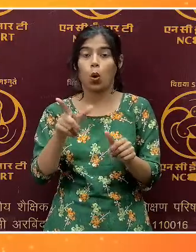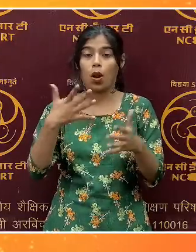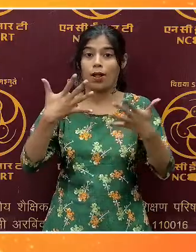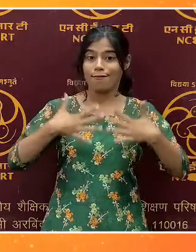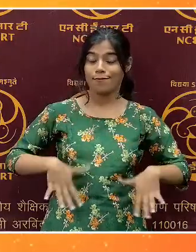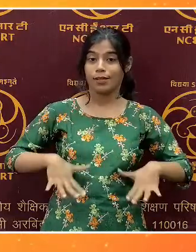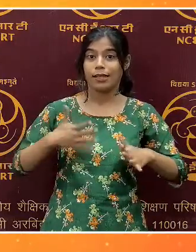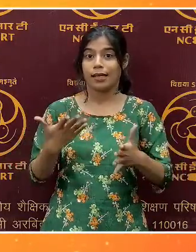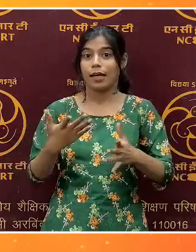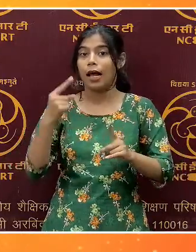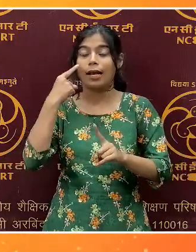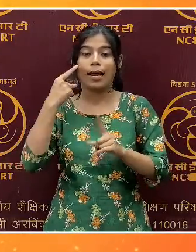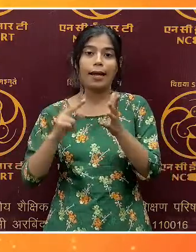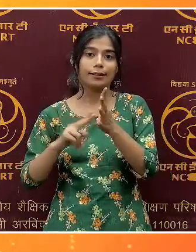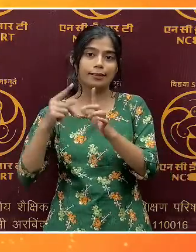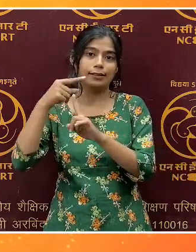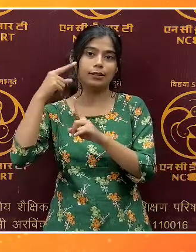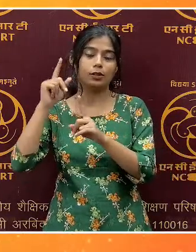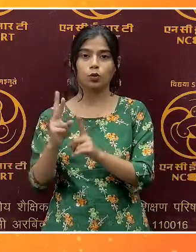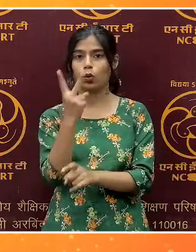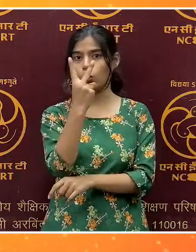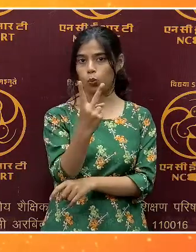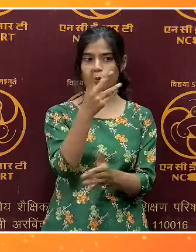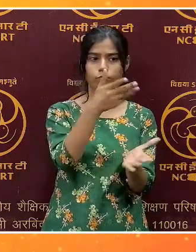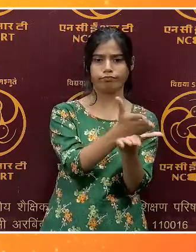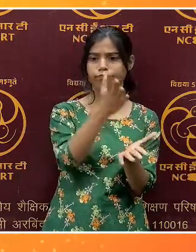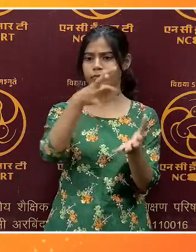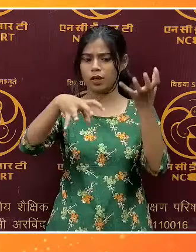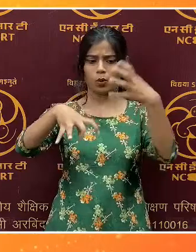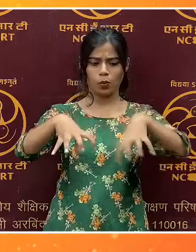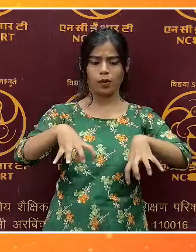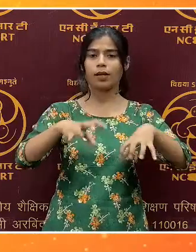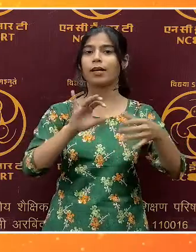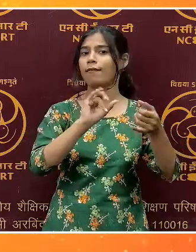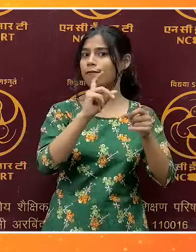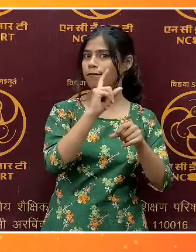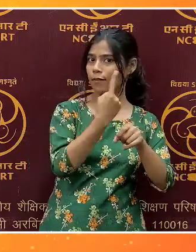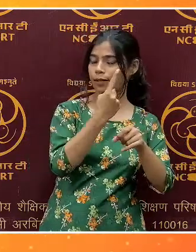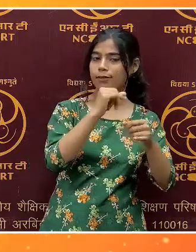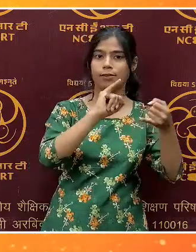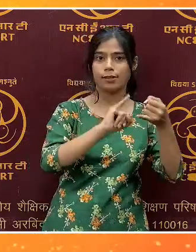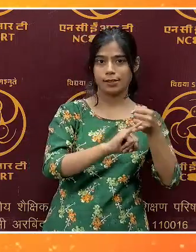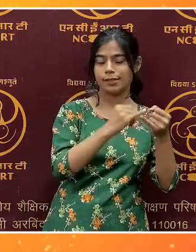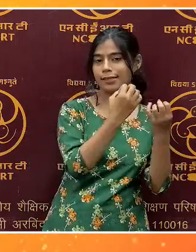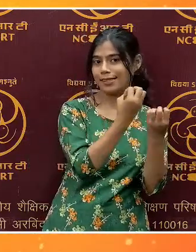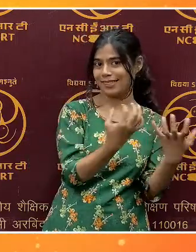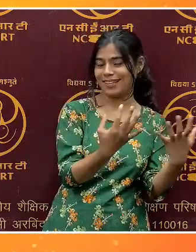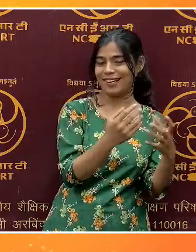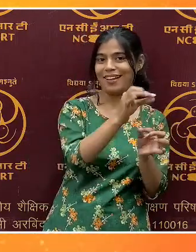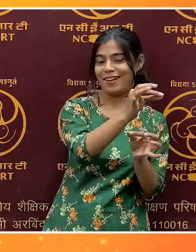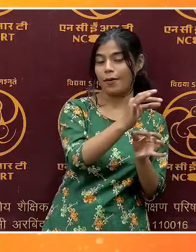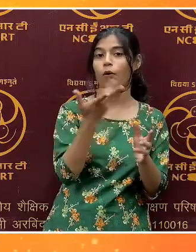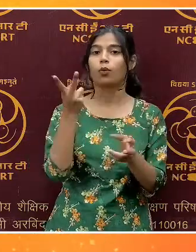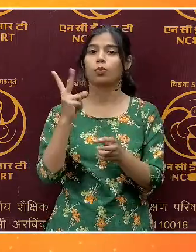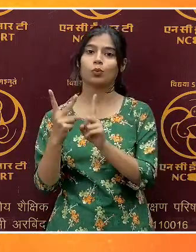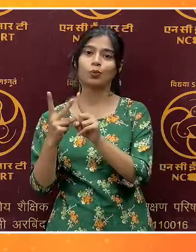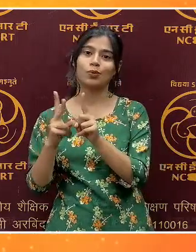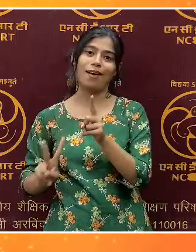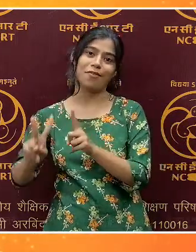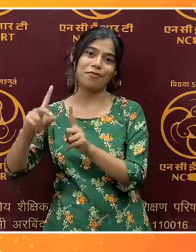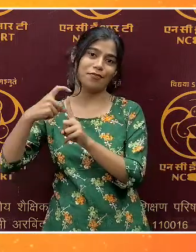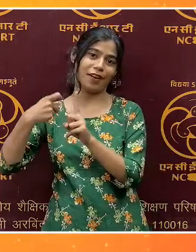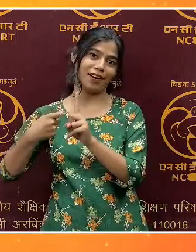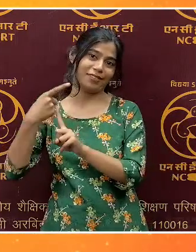एंटिटीज. और फिजिकल एंटिटीज को हम दो तरह से डिवाइड कर सकते हैं, स्केलर और वेक्टर. इन्हीं सब बातों को डिटेल में बताने के लिए आइए चलते हैं